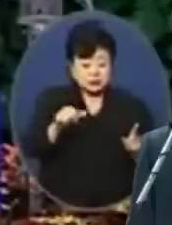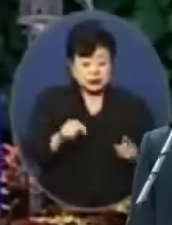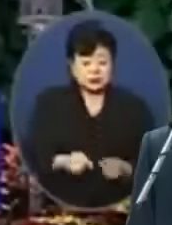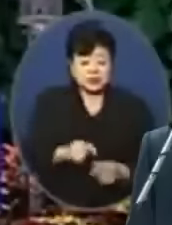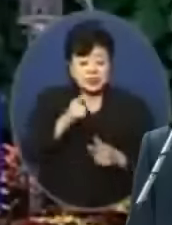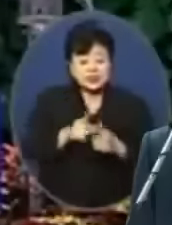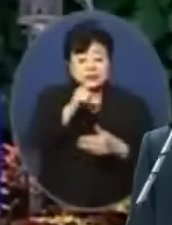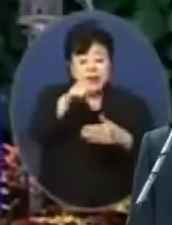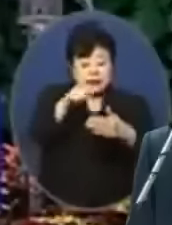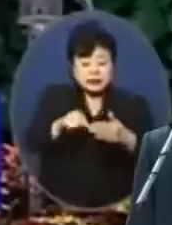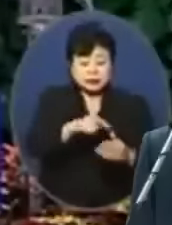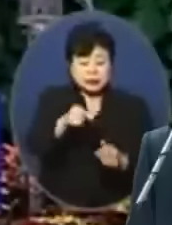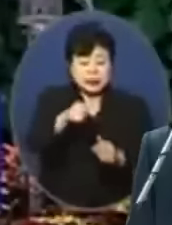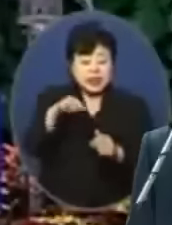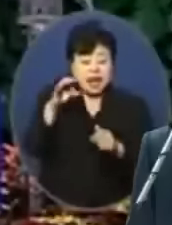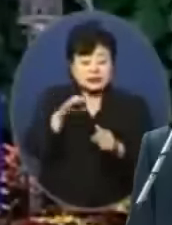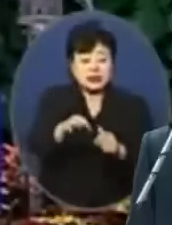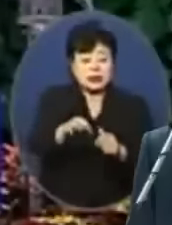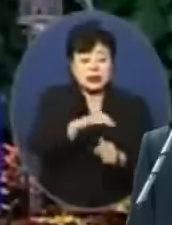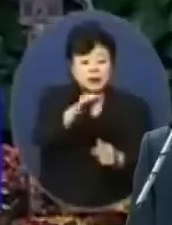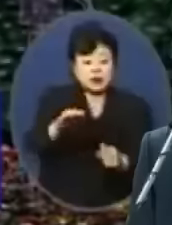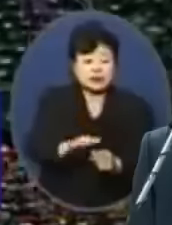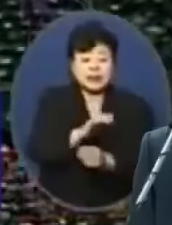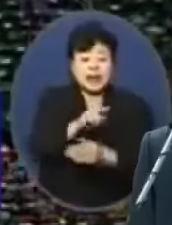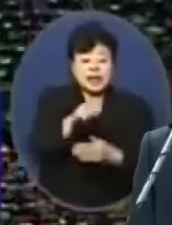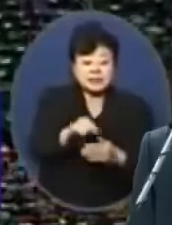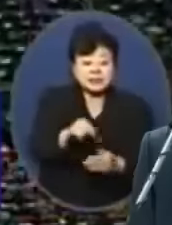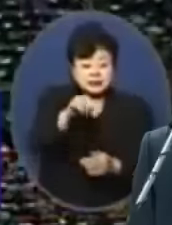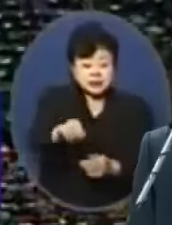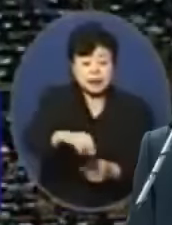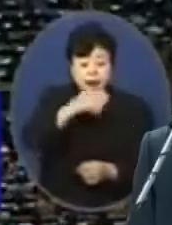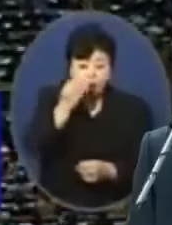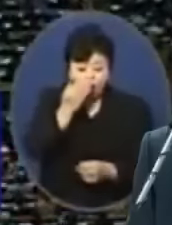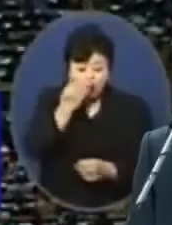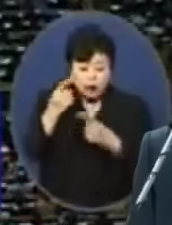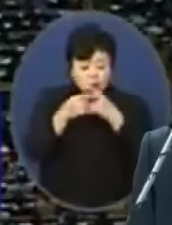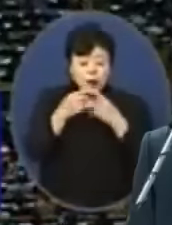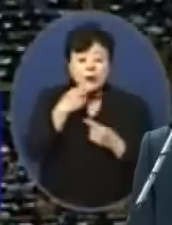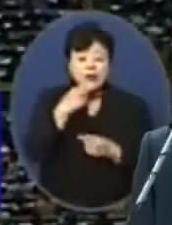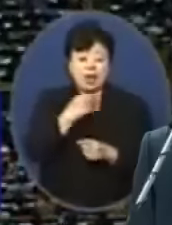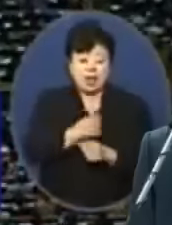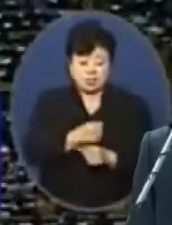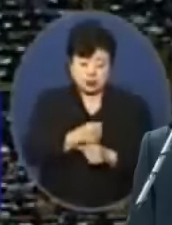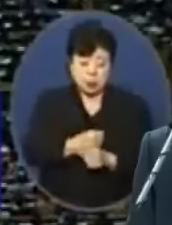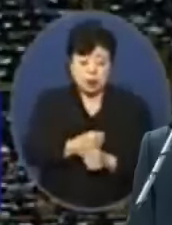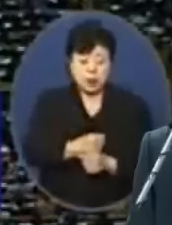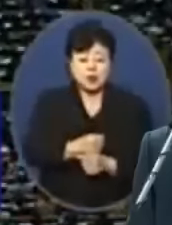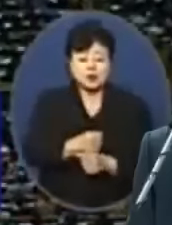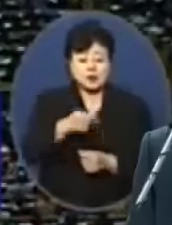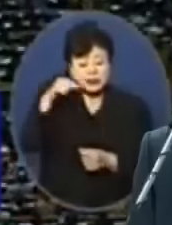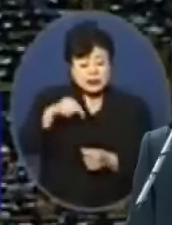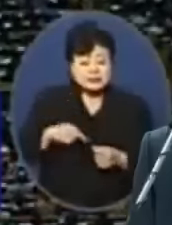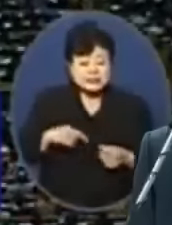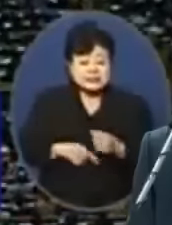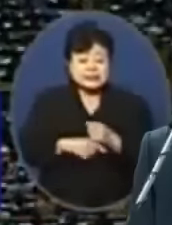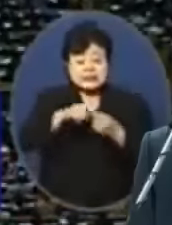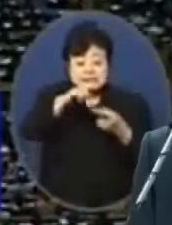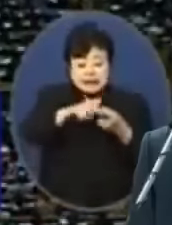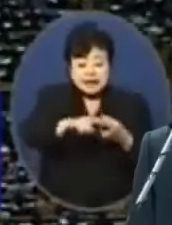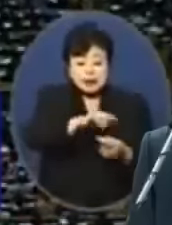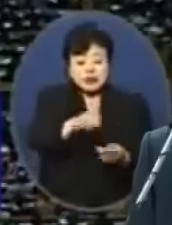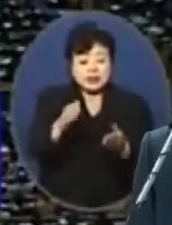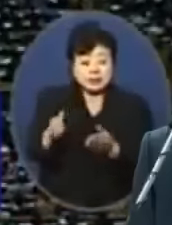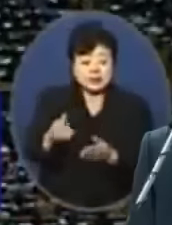그리스도 안에서 우리를 택하사 우리로 사랑 안에서 그 앞에 거룩하고 흠이 없게 하시려고 그 기쁘신 뜻대로 우리를